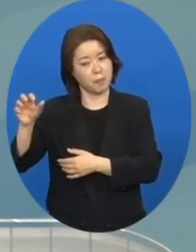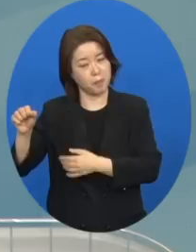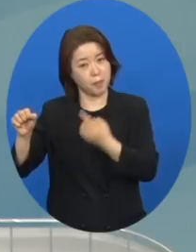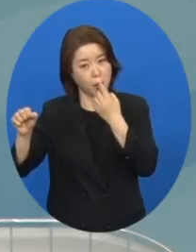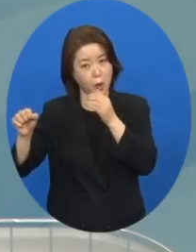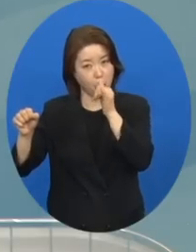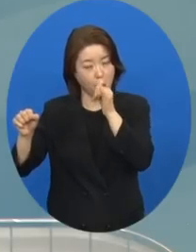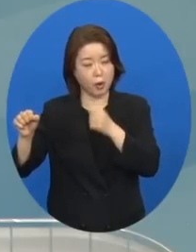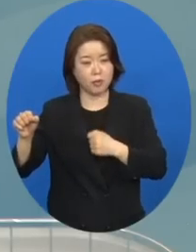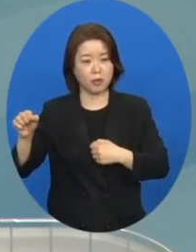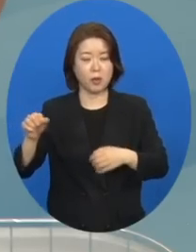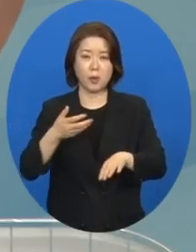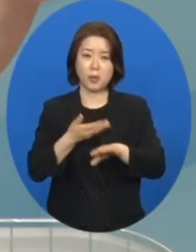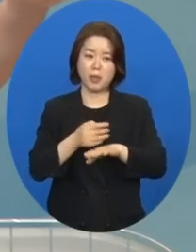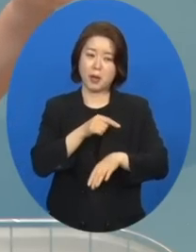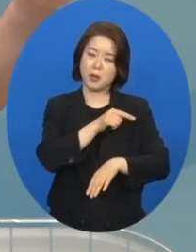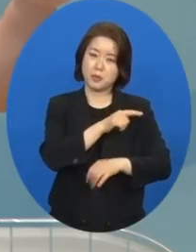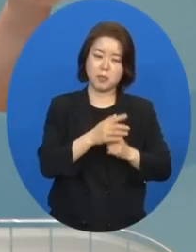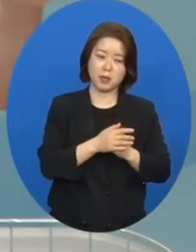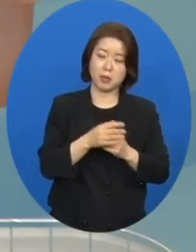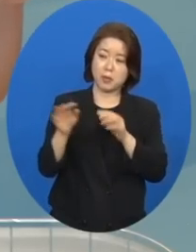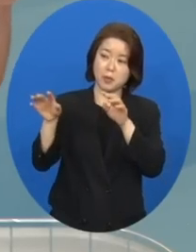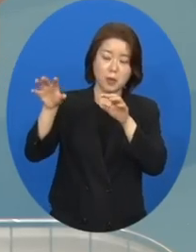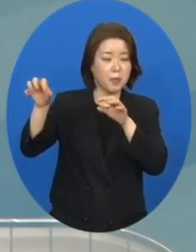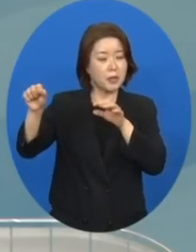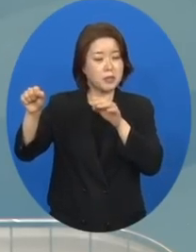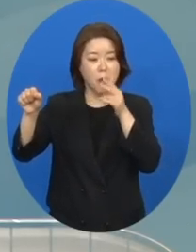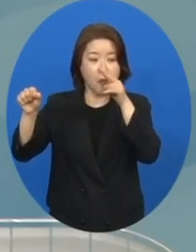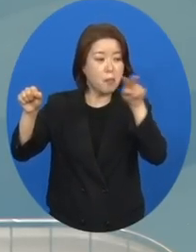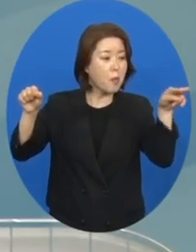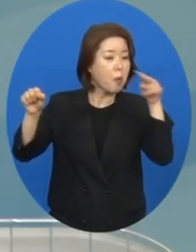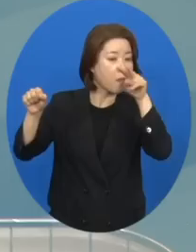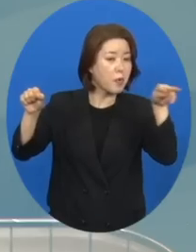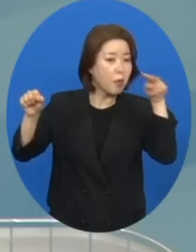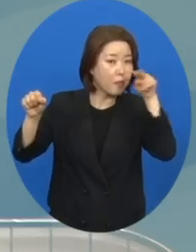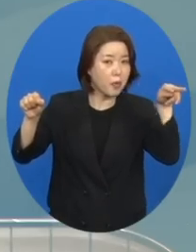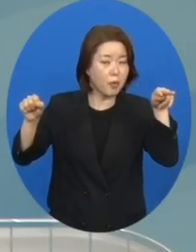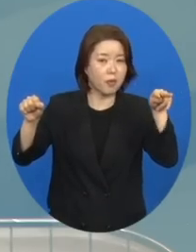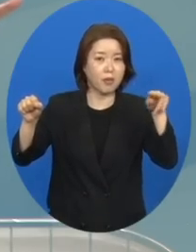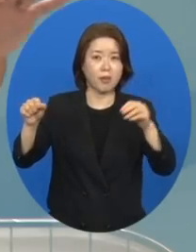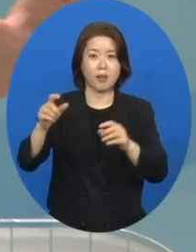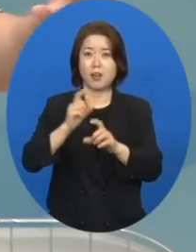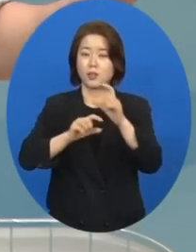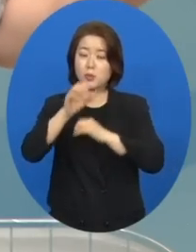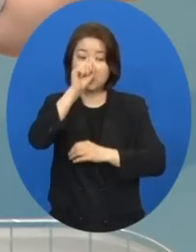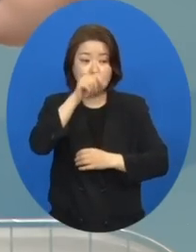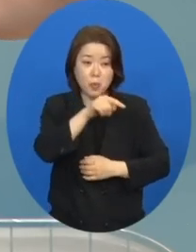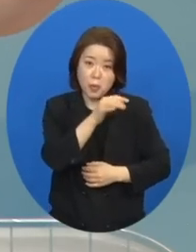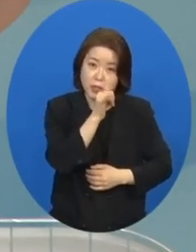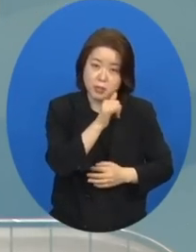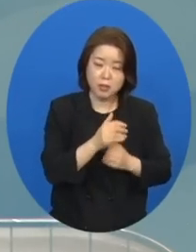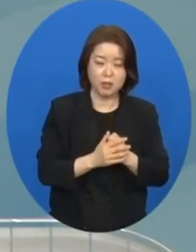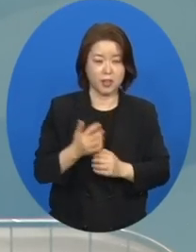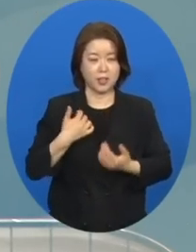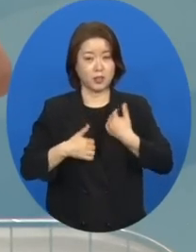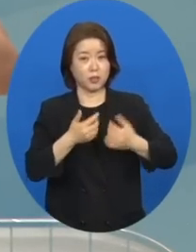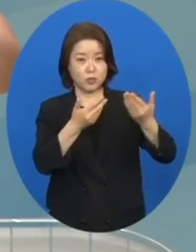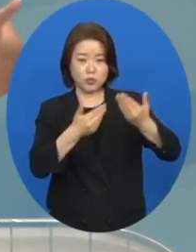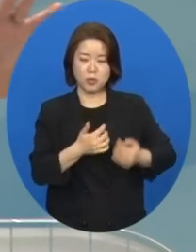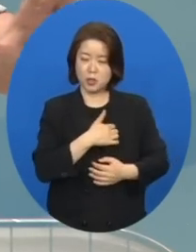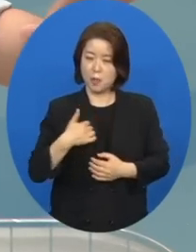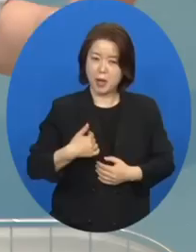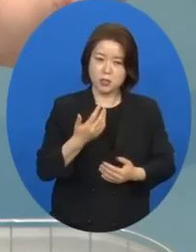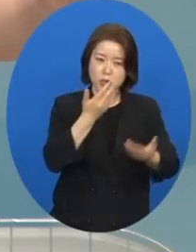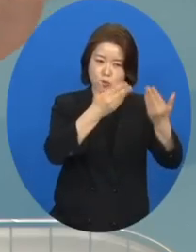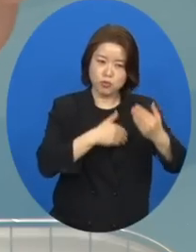한편으로는 다른 것을 들으라 뭔가 좀 더 좋은것이 있진 않을까 나에게 몸과 더 즐거움을 더 만족을